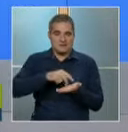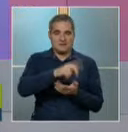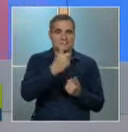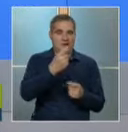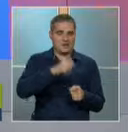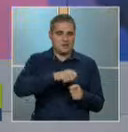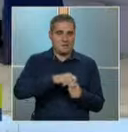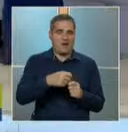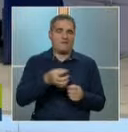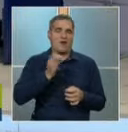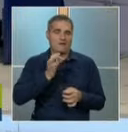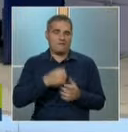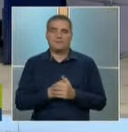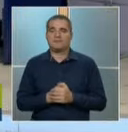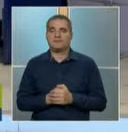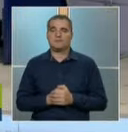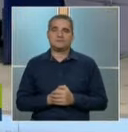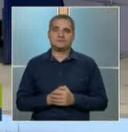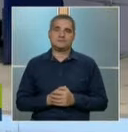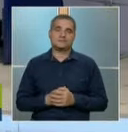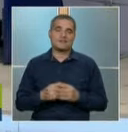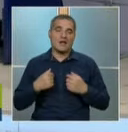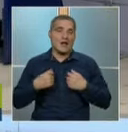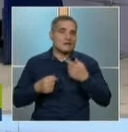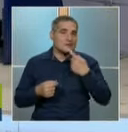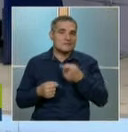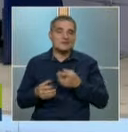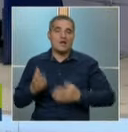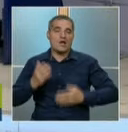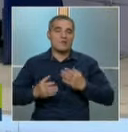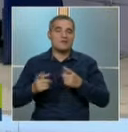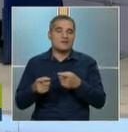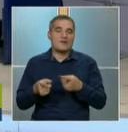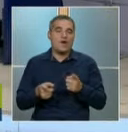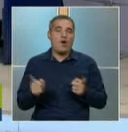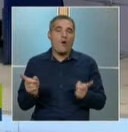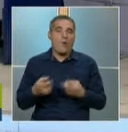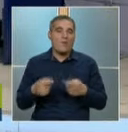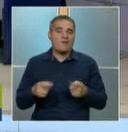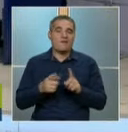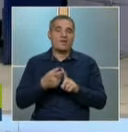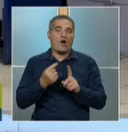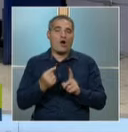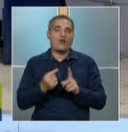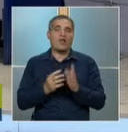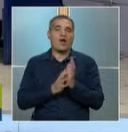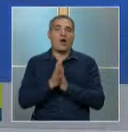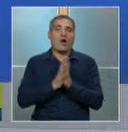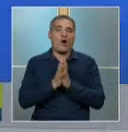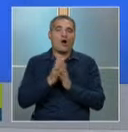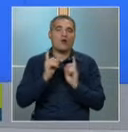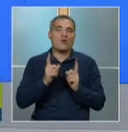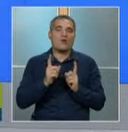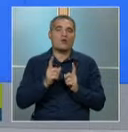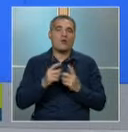речем. Може ли? Но аз споменах, че тези роботи са управлявани от хора, които са физически възпрепятствани.